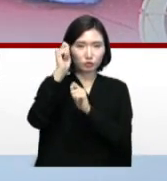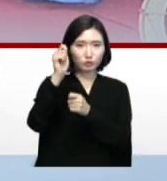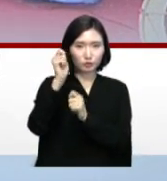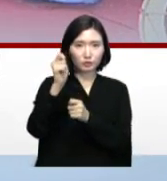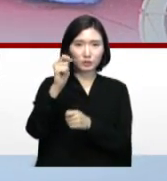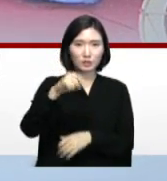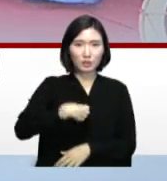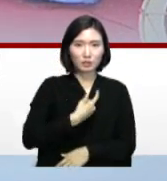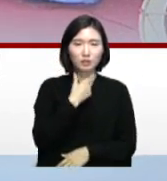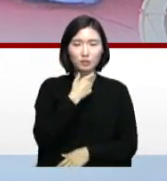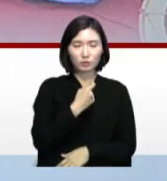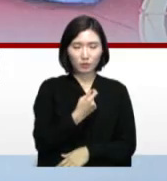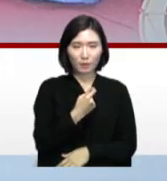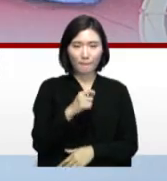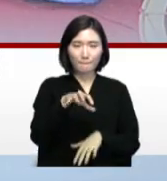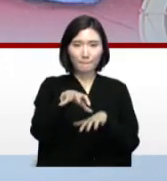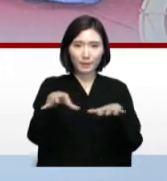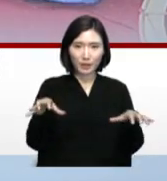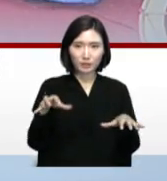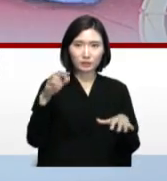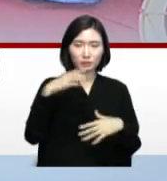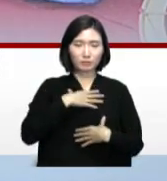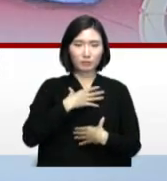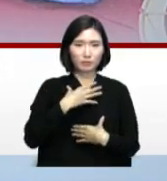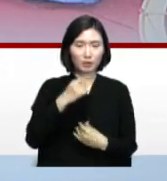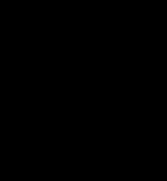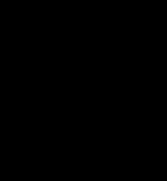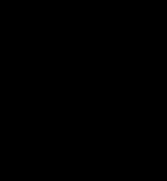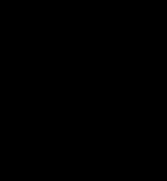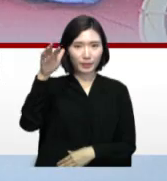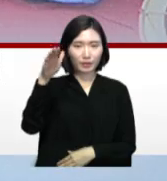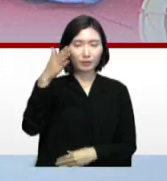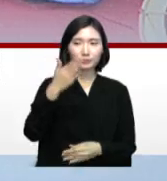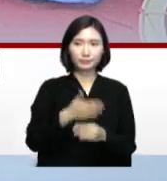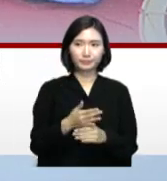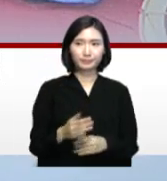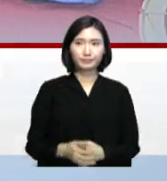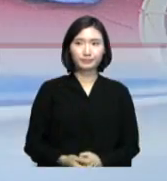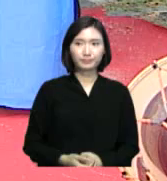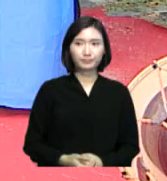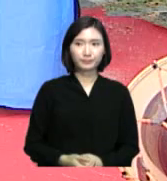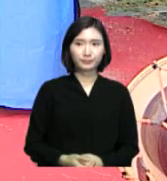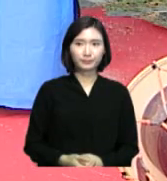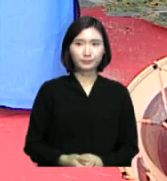소원을 빌고 마을의 안녕을 기원합니다. 현장에 조성혁 기자가 다녀왔습니다.